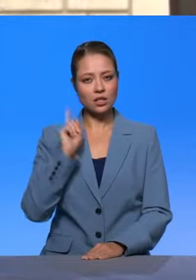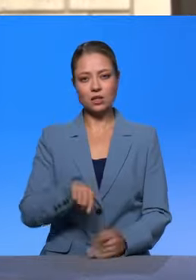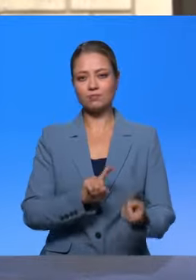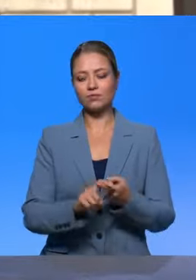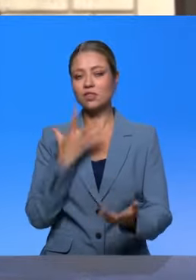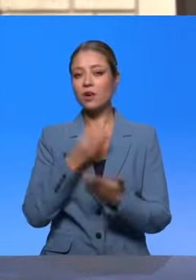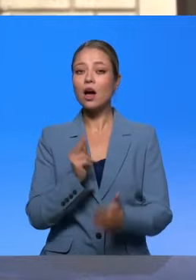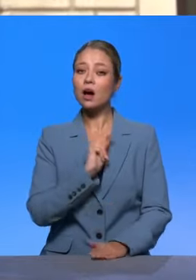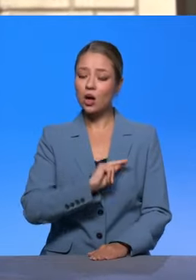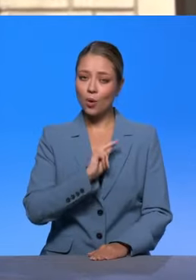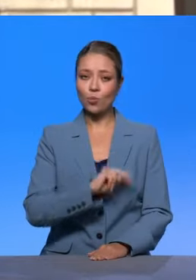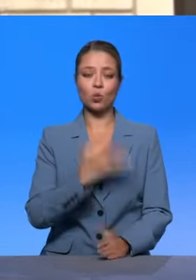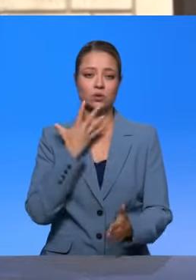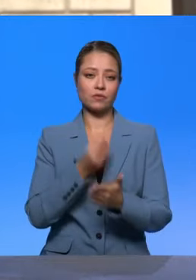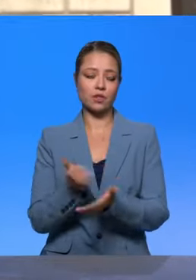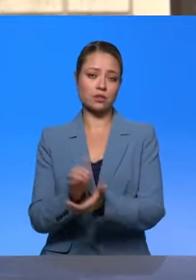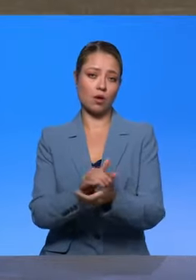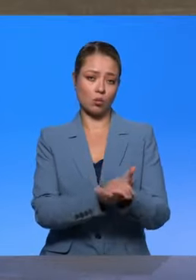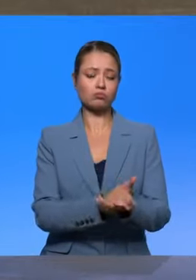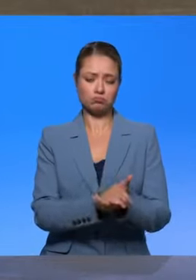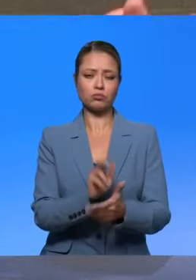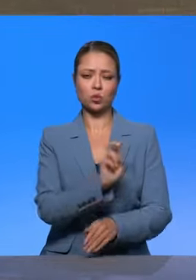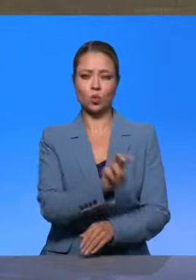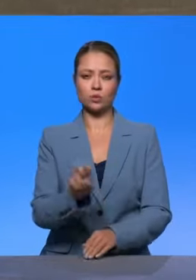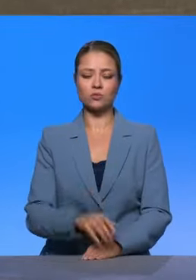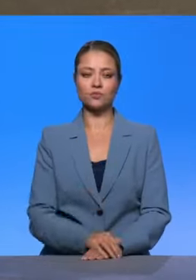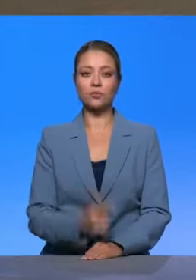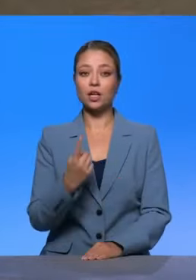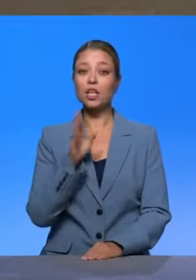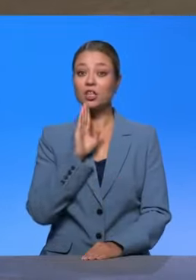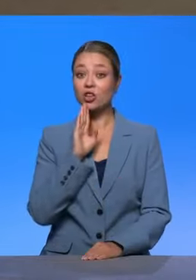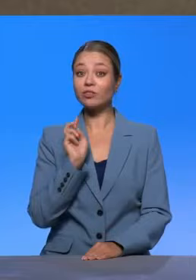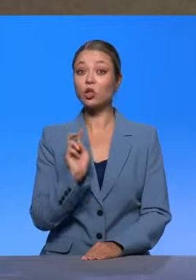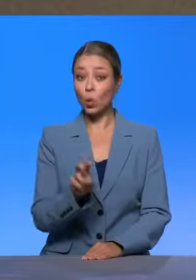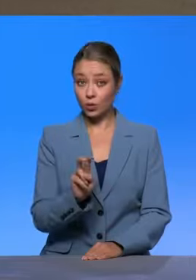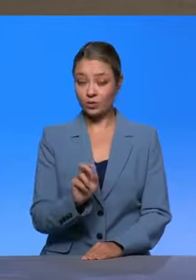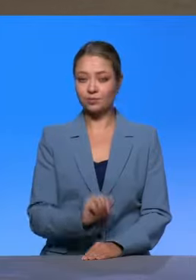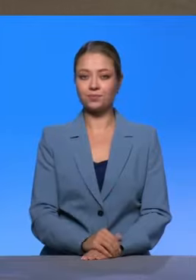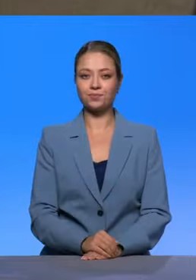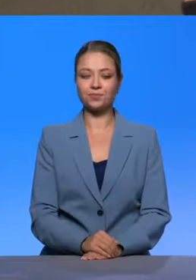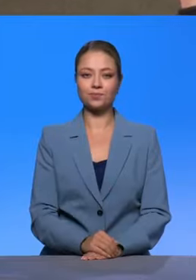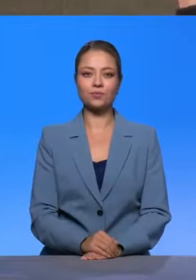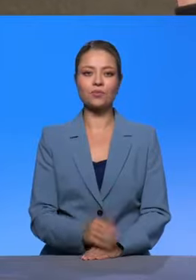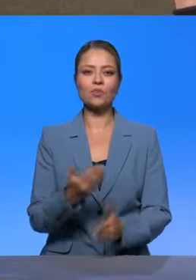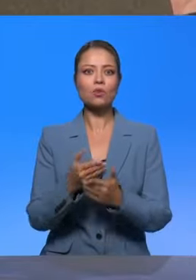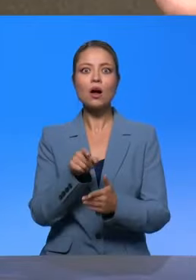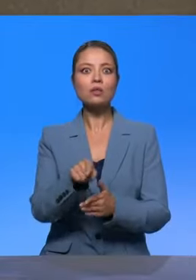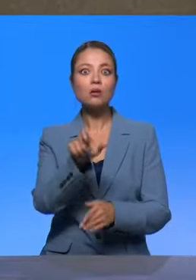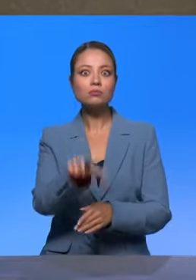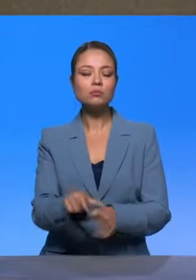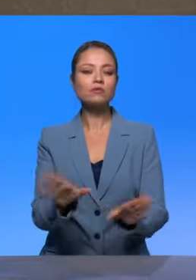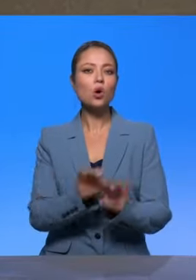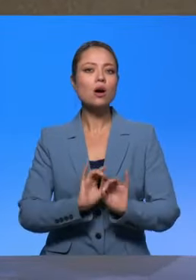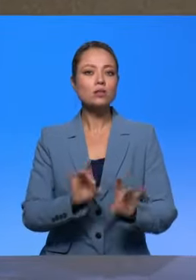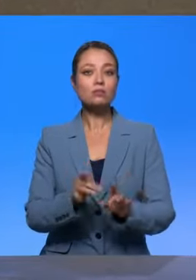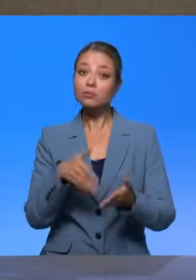там, по своим знакомым, что ходят. Девочка одна вот ходит. И она ей прям все рассказывает,